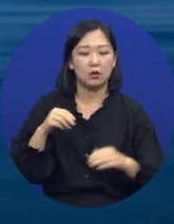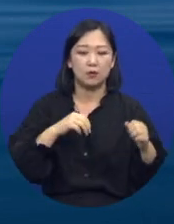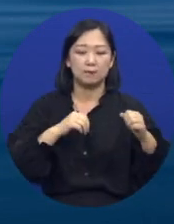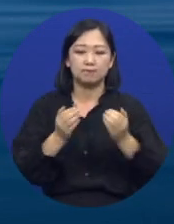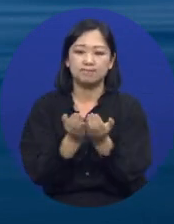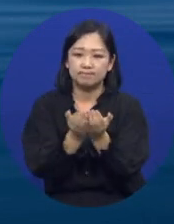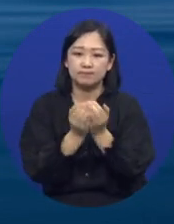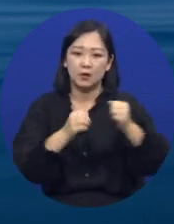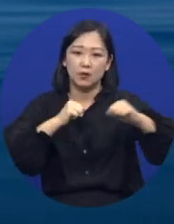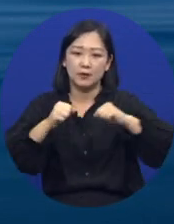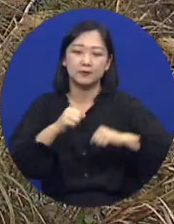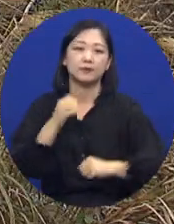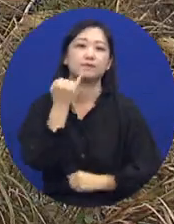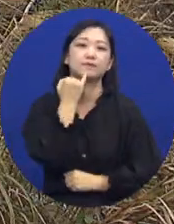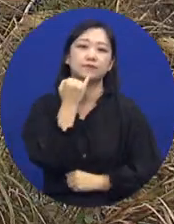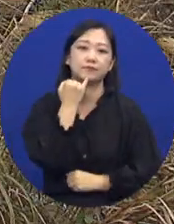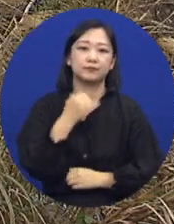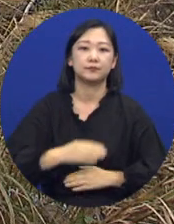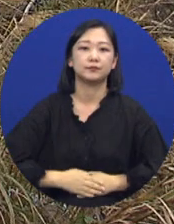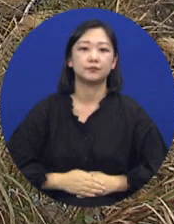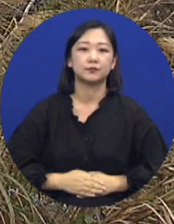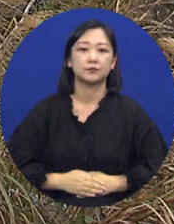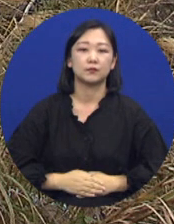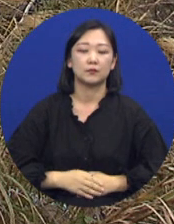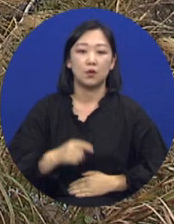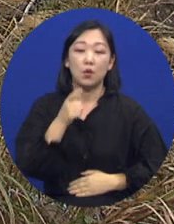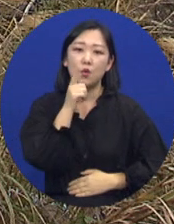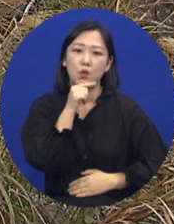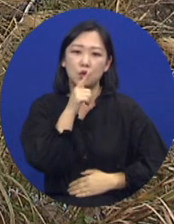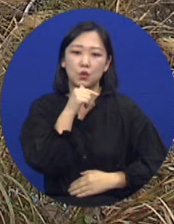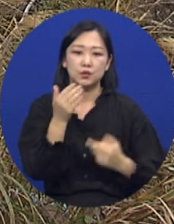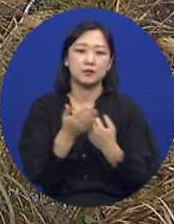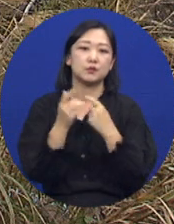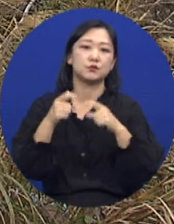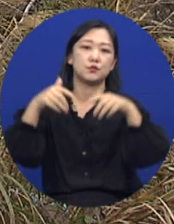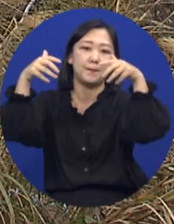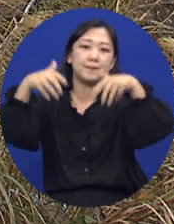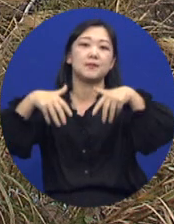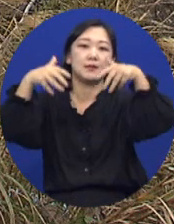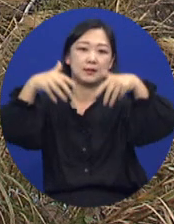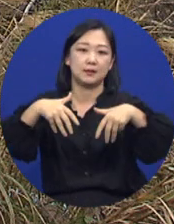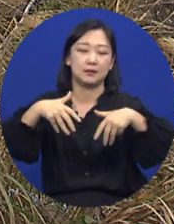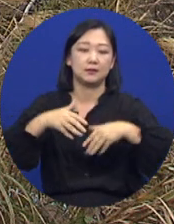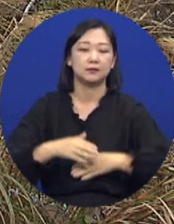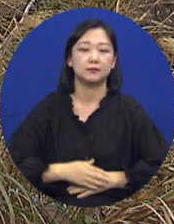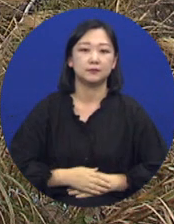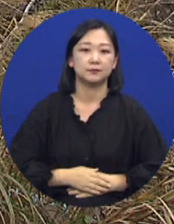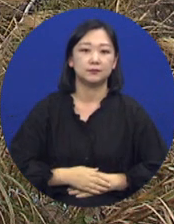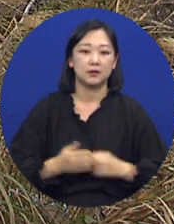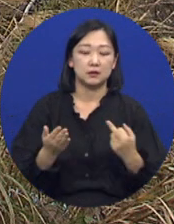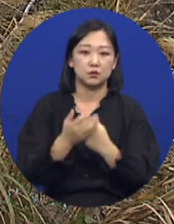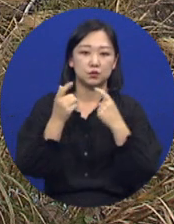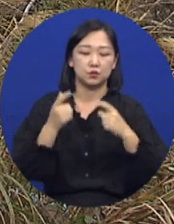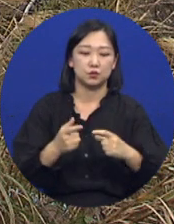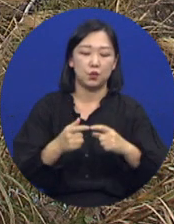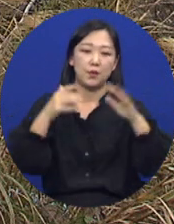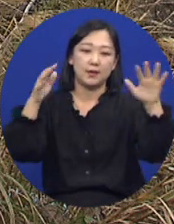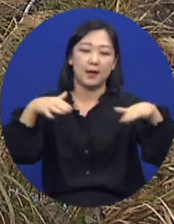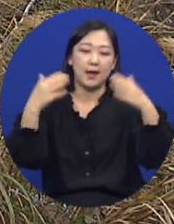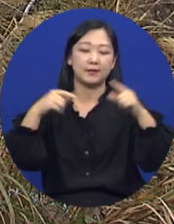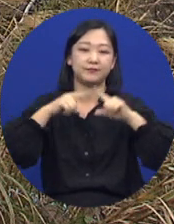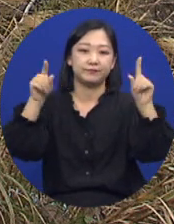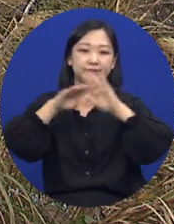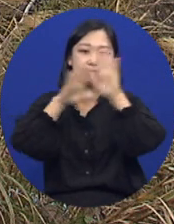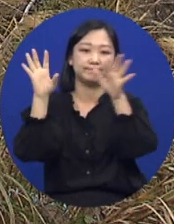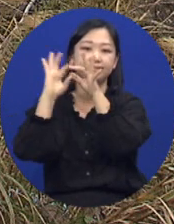활동하기 양호하겠습니다. 돌아오는 월요일에는 제주에 비가 한 차례 지나겠고요. 당분간 제주도는 완연한 가을